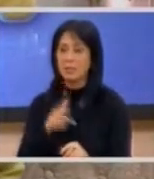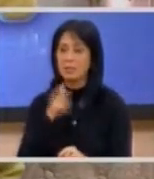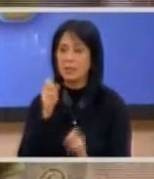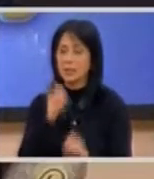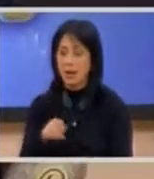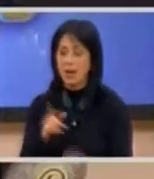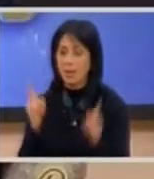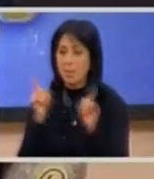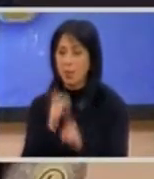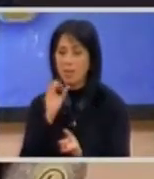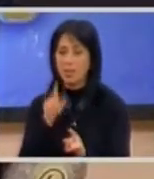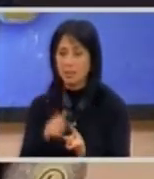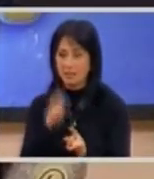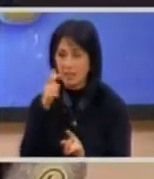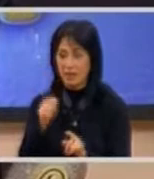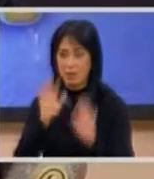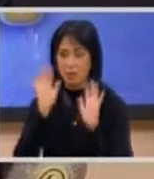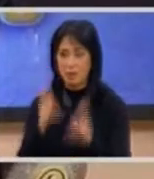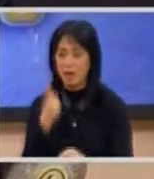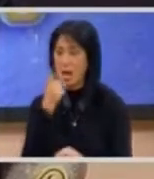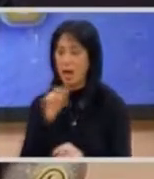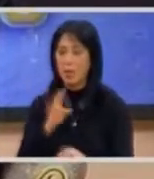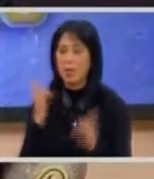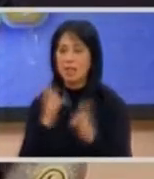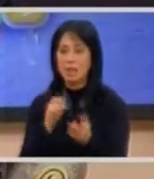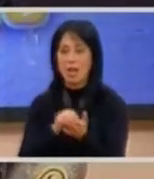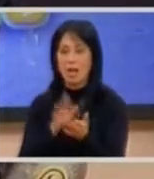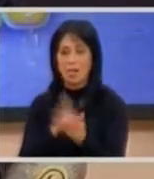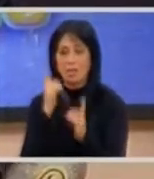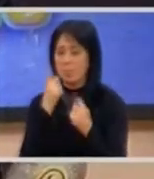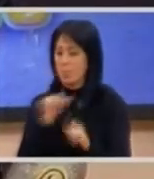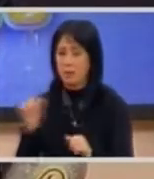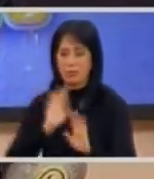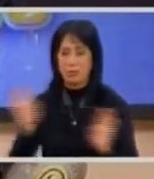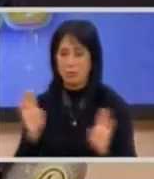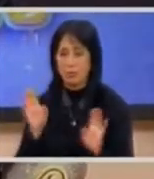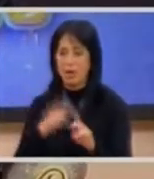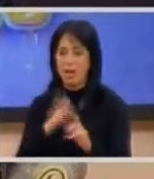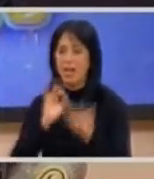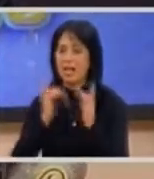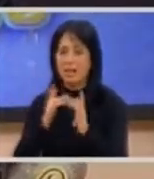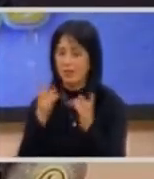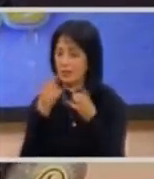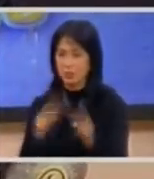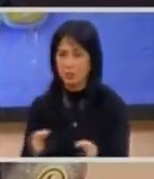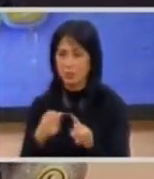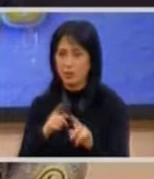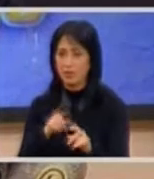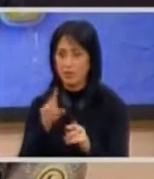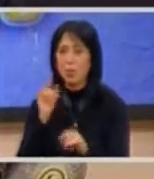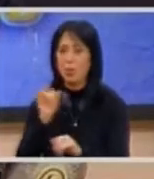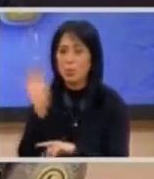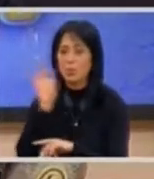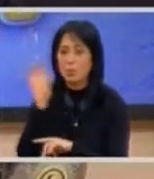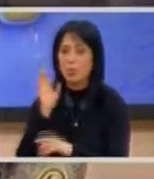მოკლე ტექსტური შეტყობინება გავგზავნოთ შემთხვევაში არის მხოლოდ საჭირო რეგისტრაცია და ამისთვისაც რეგისტრაცია თქო, მაგრამ ინტერნეტი არ არის საჭირო, სადაც იჭერს ტელეფონი და მუშაობს